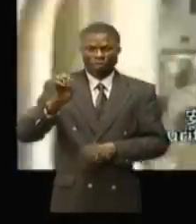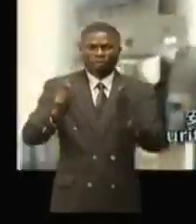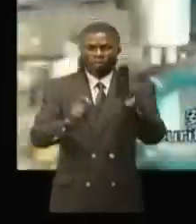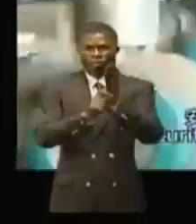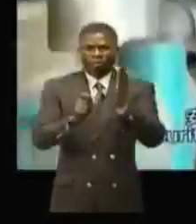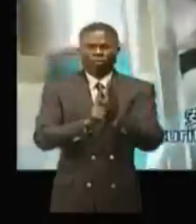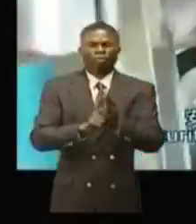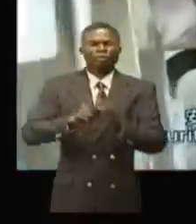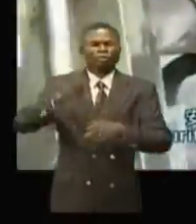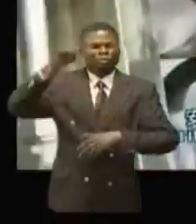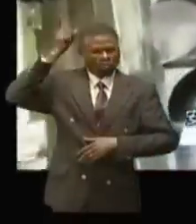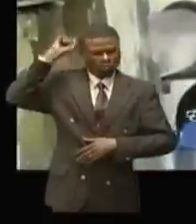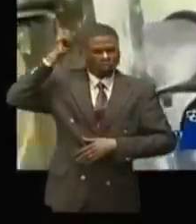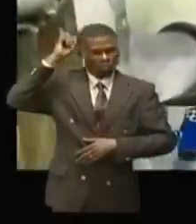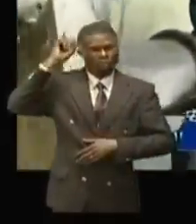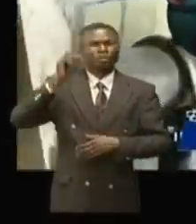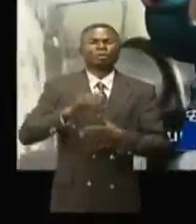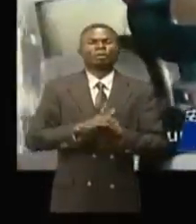dernière génération.